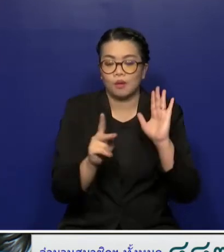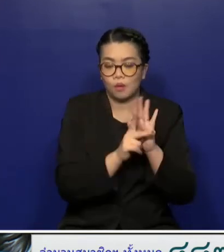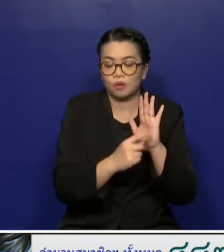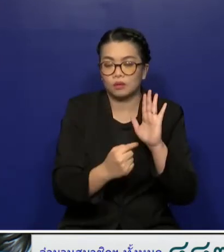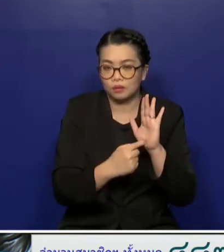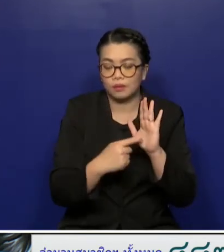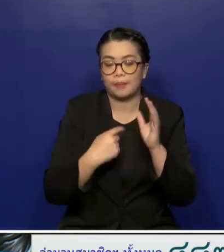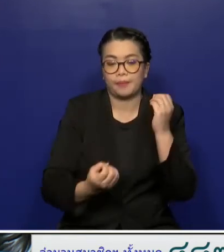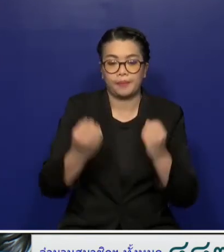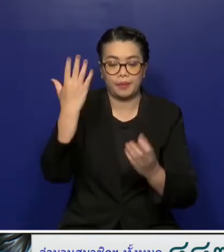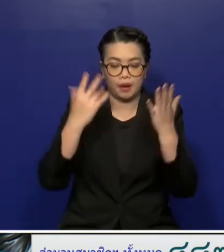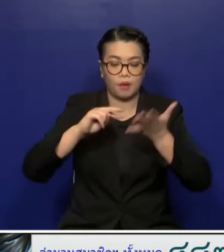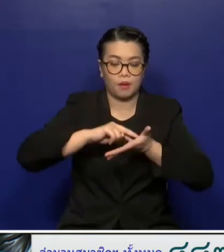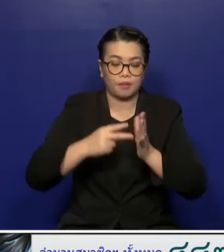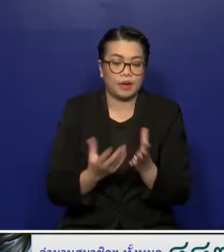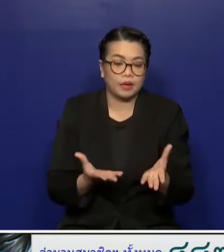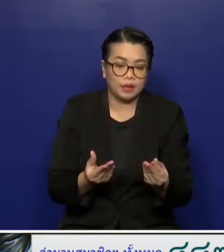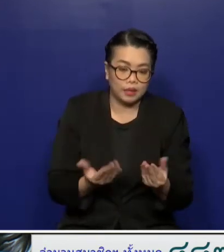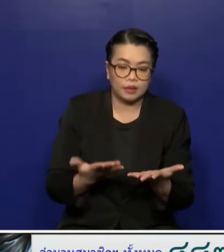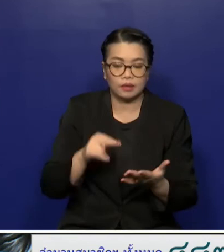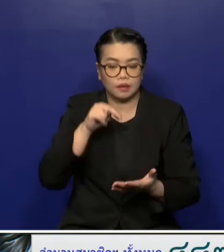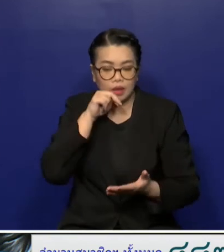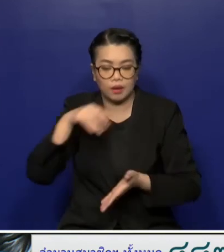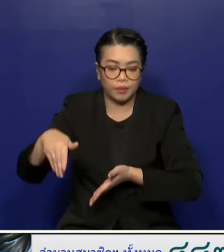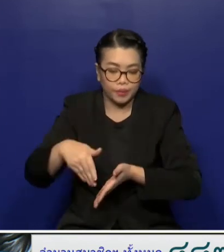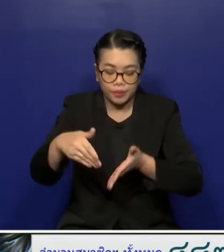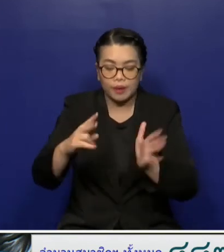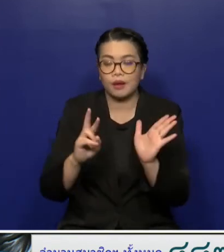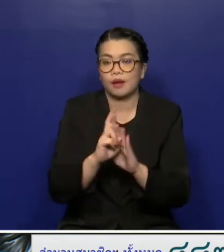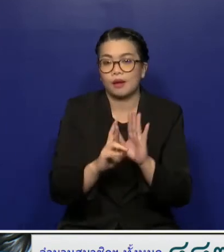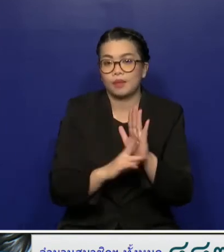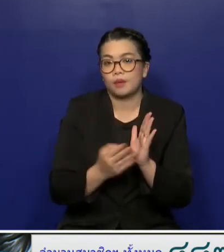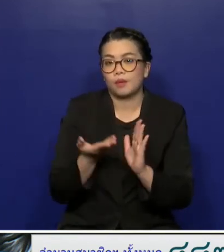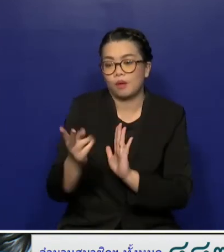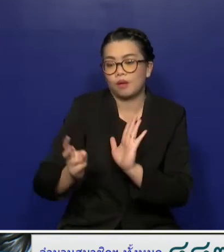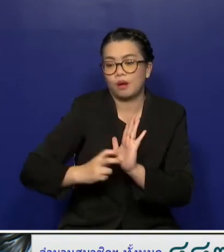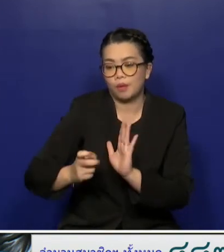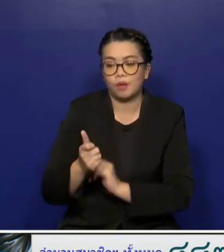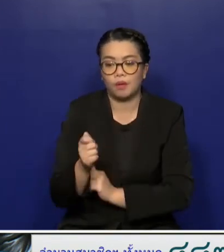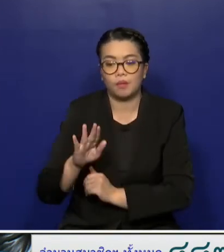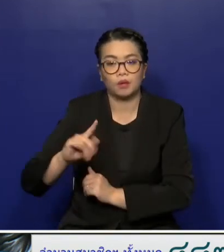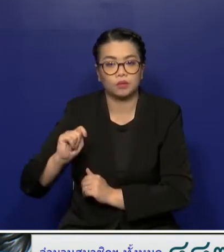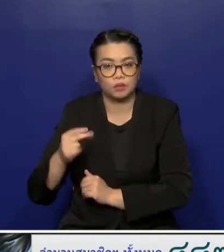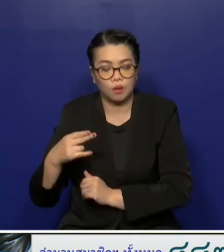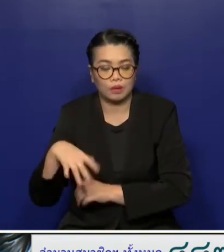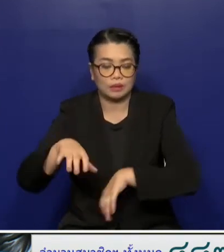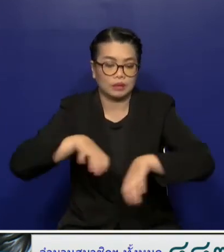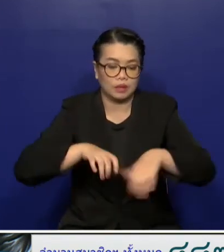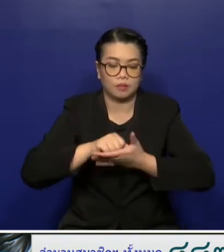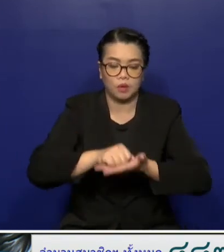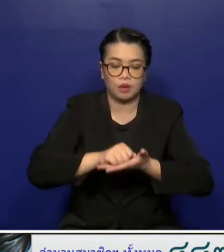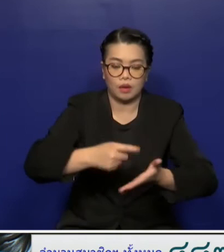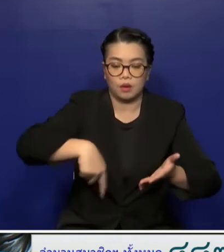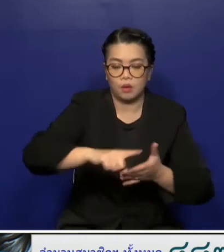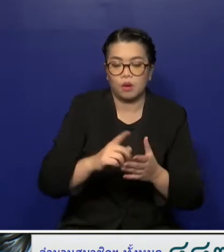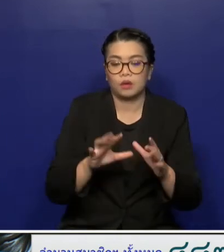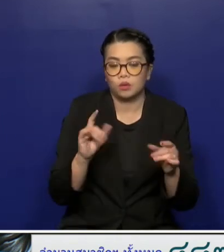ดินนะคะ เข้ี้ยองคลองบึง ทำให้ระเบียบการขอโดยองควลปกครองส่นท้องถินจะเข้าไปจัดปิการสาธนะย